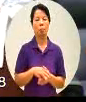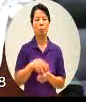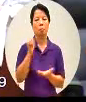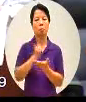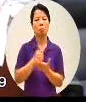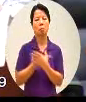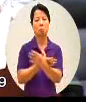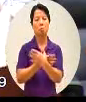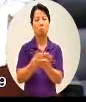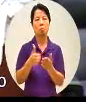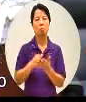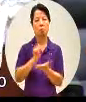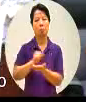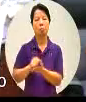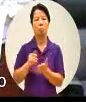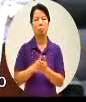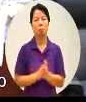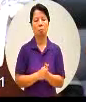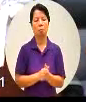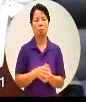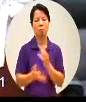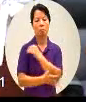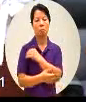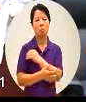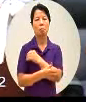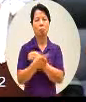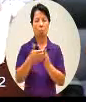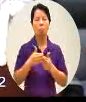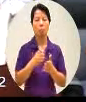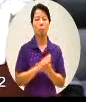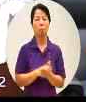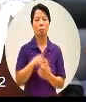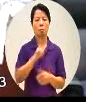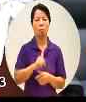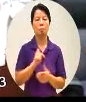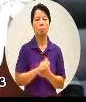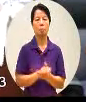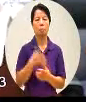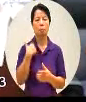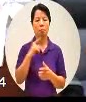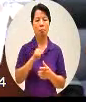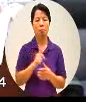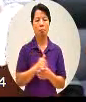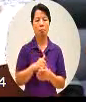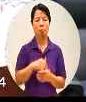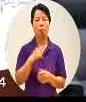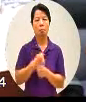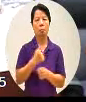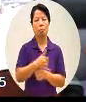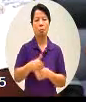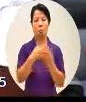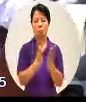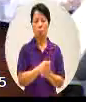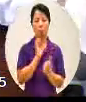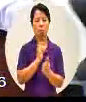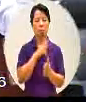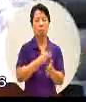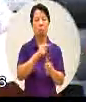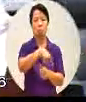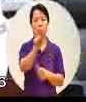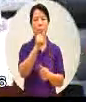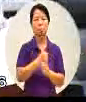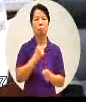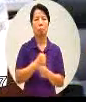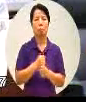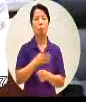的。哦，童工嘛蒙做，对不对？啊，老师啊是教师员该做的，咪做，拢叫囡仔做。啊，你做啊，我